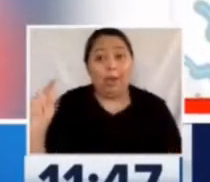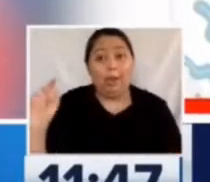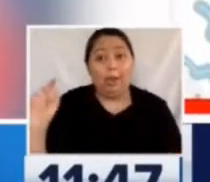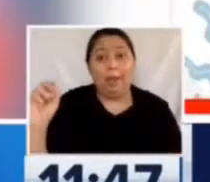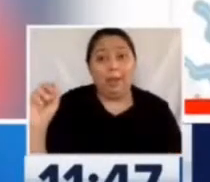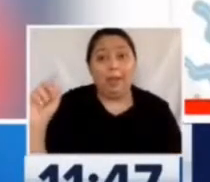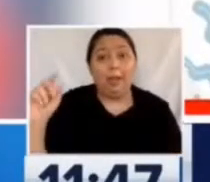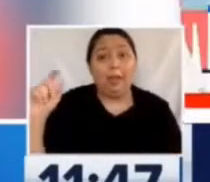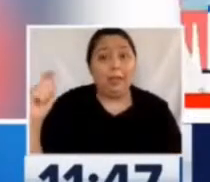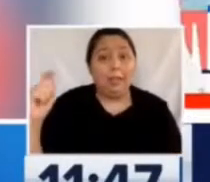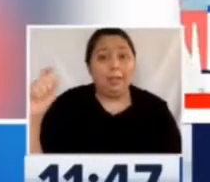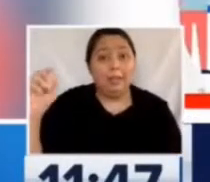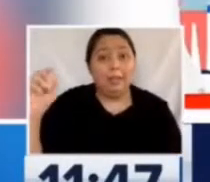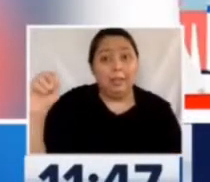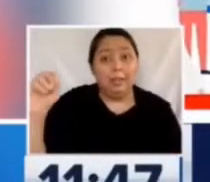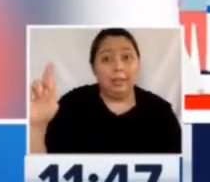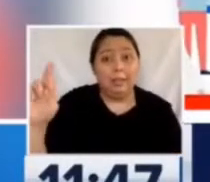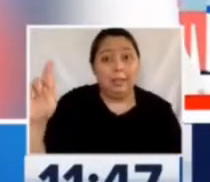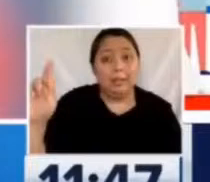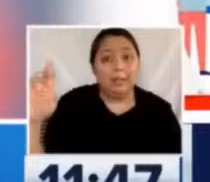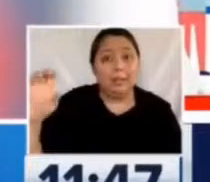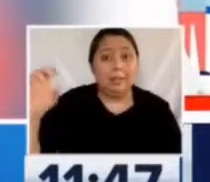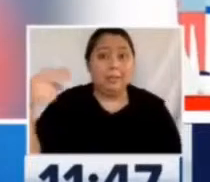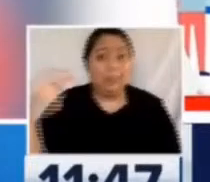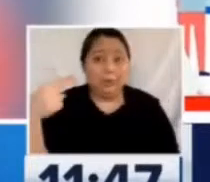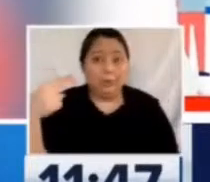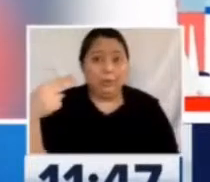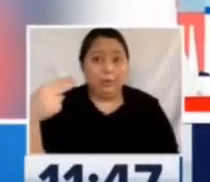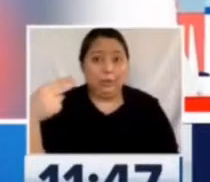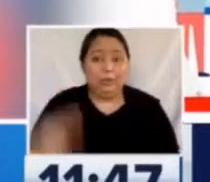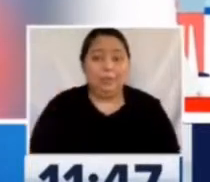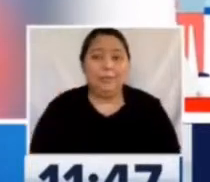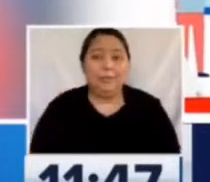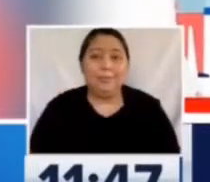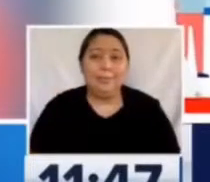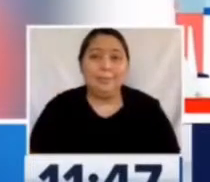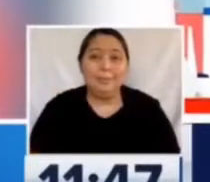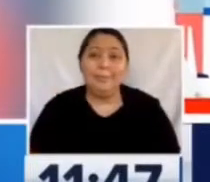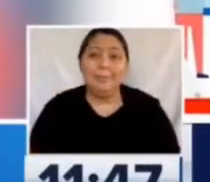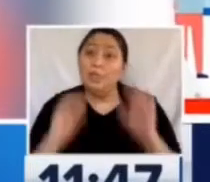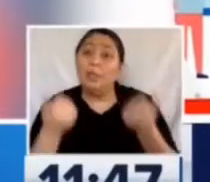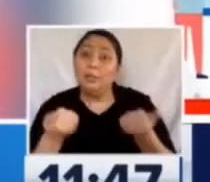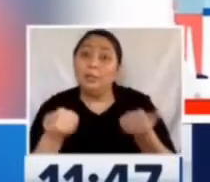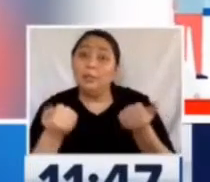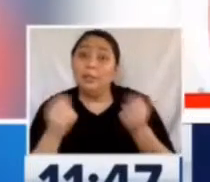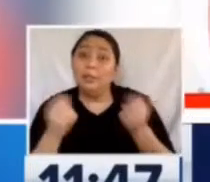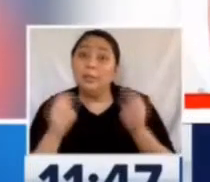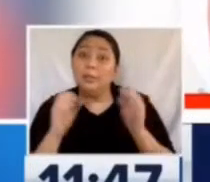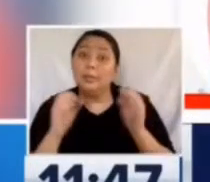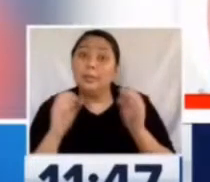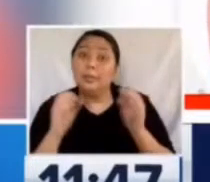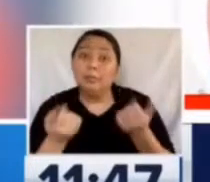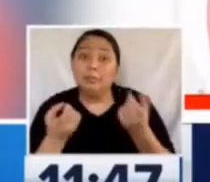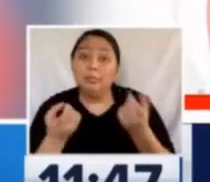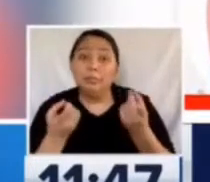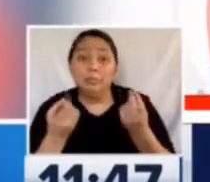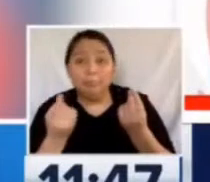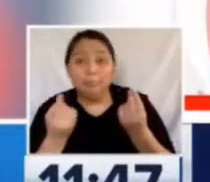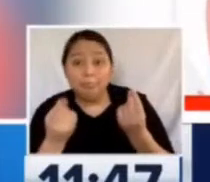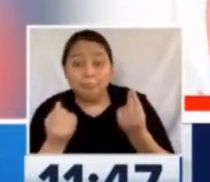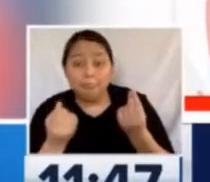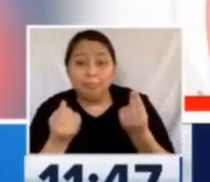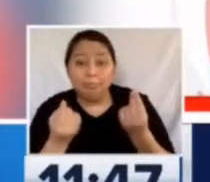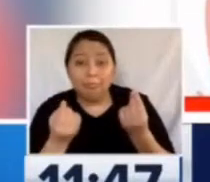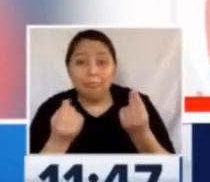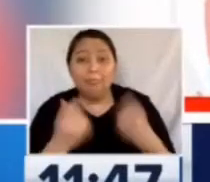to. So dalawa ho dun na may kinalaman ho sa edukasyon ay unang-una tinetrain na ho natin yung 4,000 sa mga public